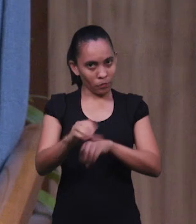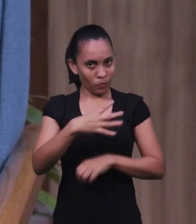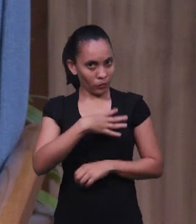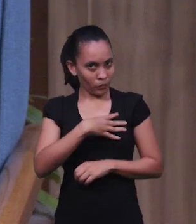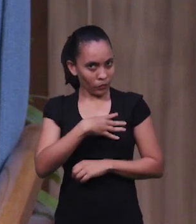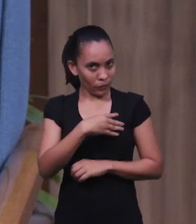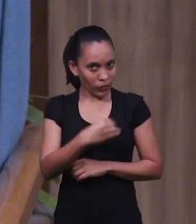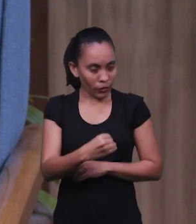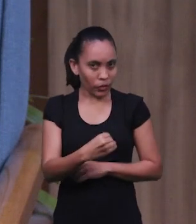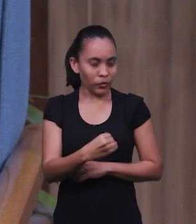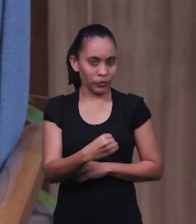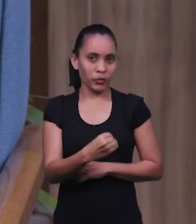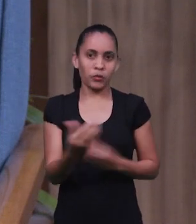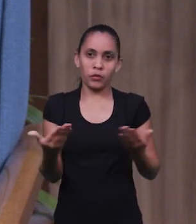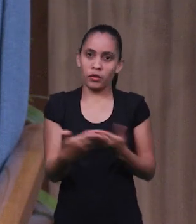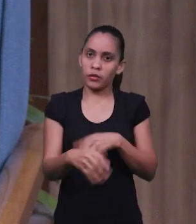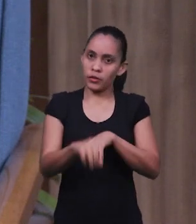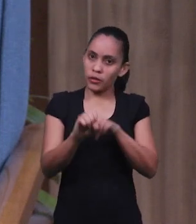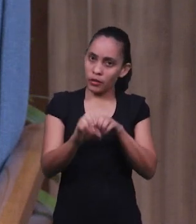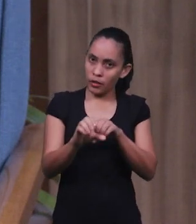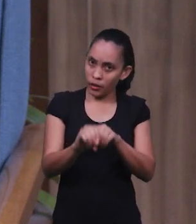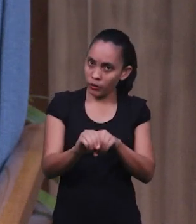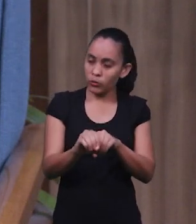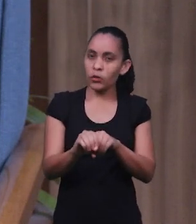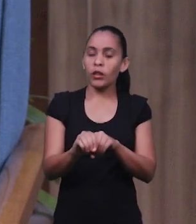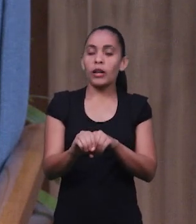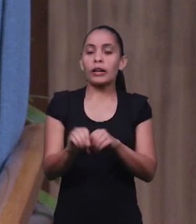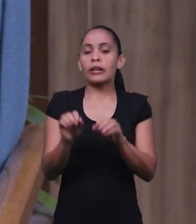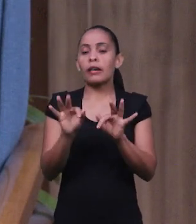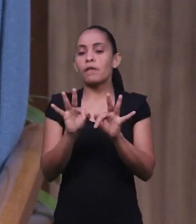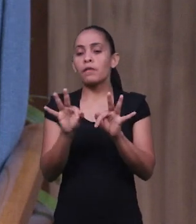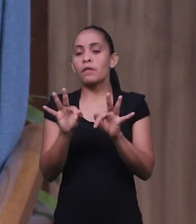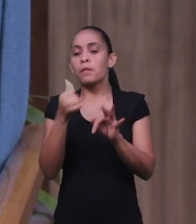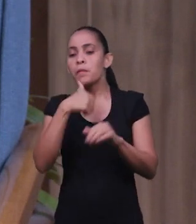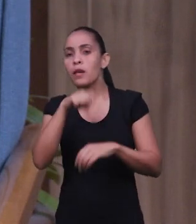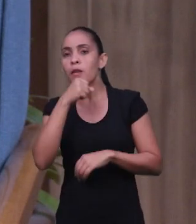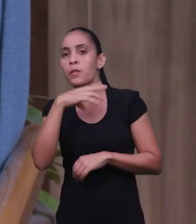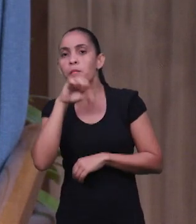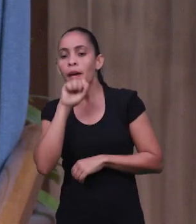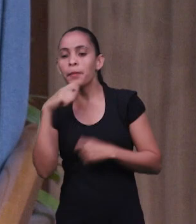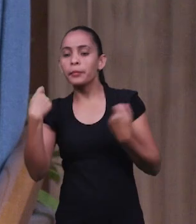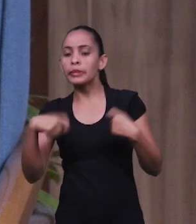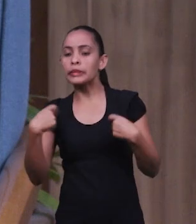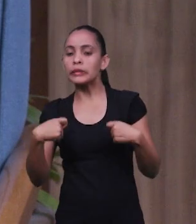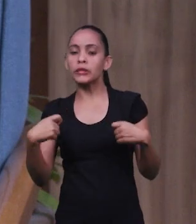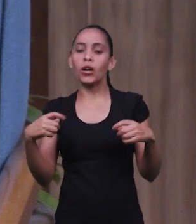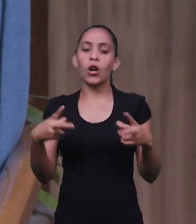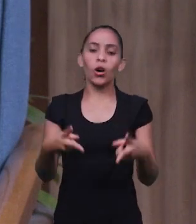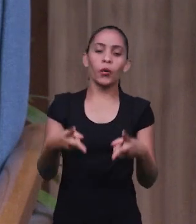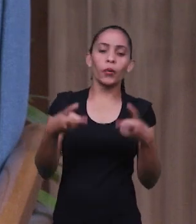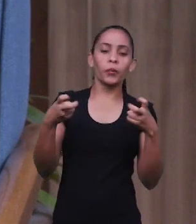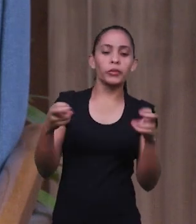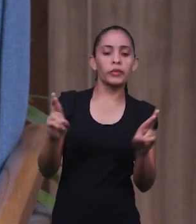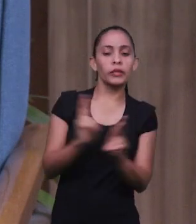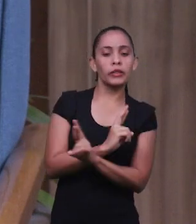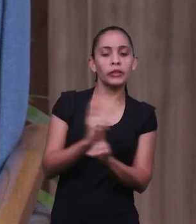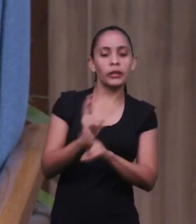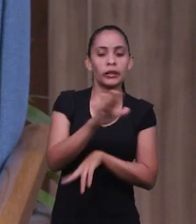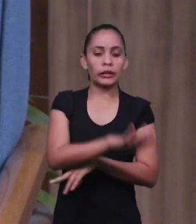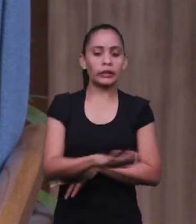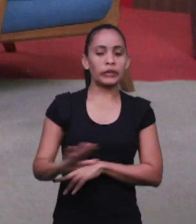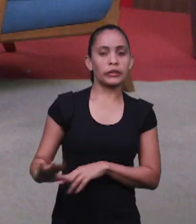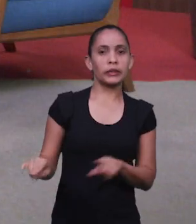dans l'éducation des enfants. Ce sont des principes que les parents doivent équilibrer dans leur rapport avec leurs enfants